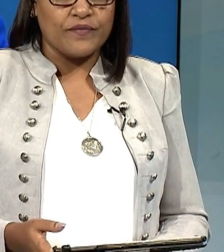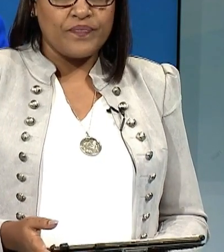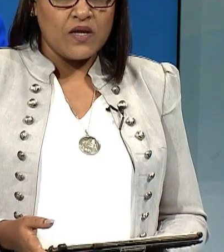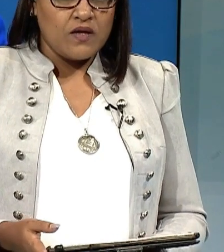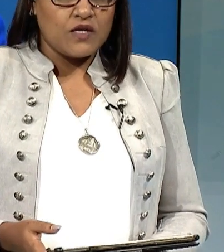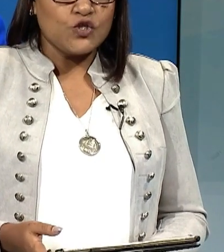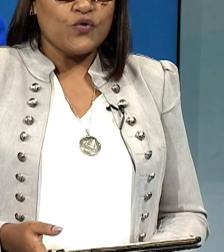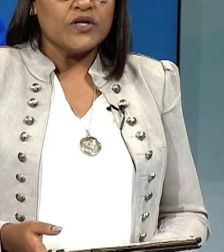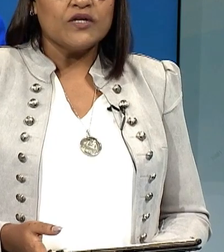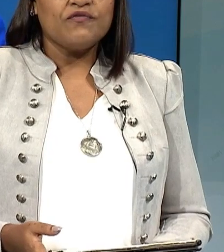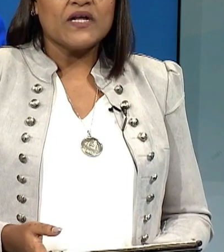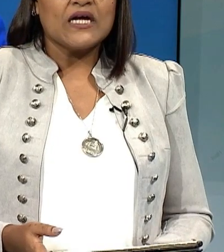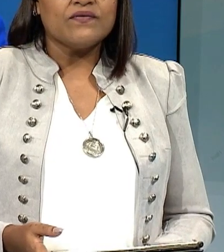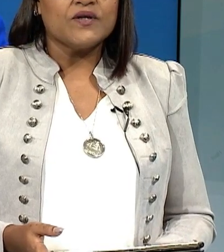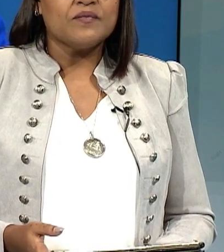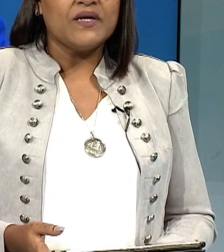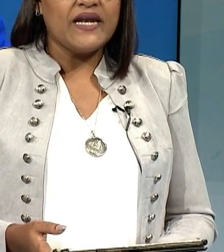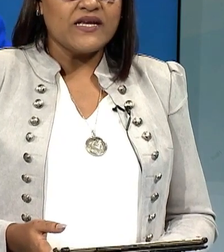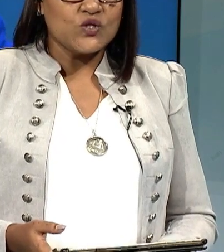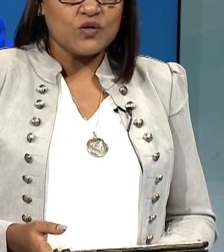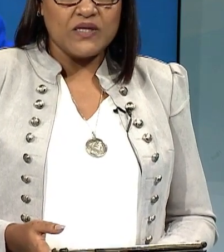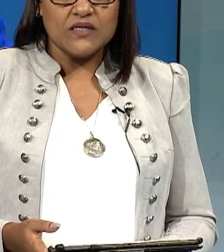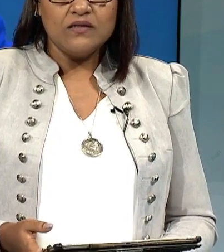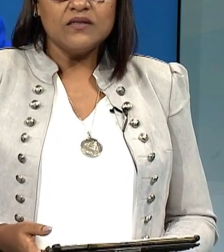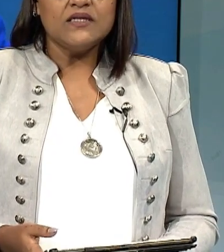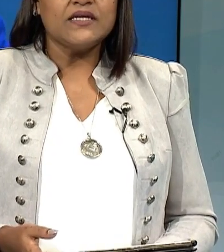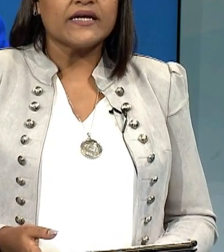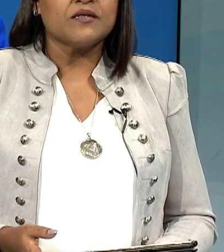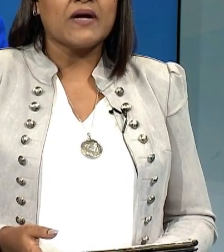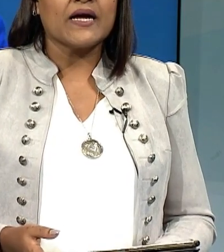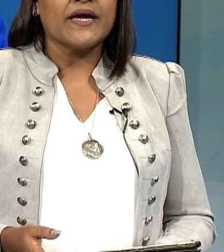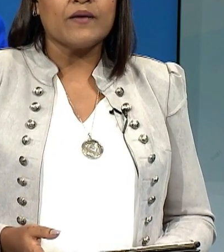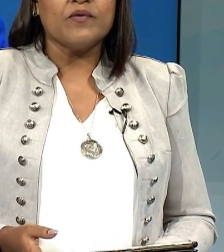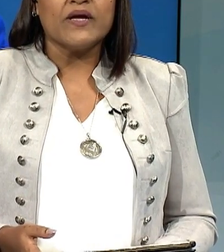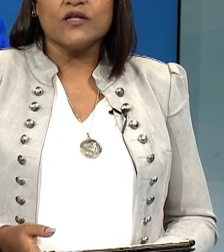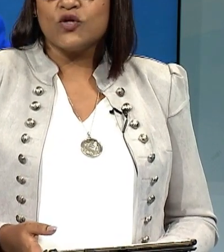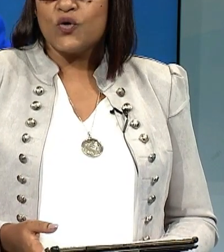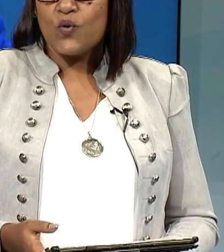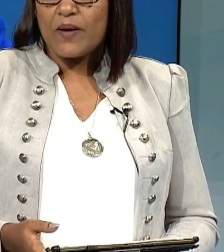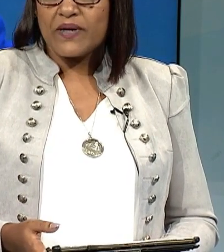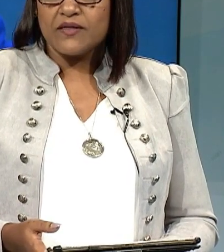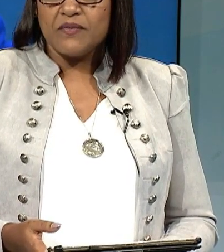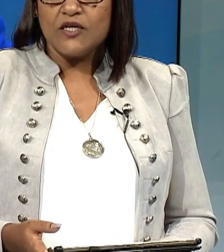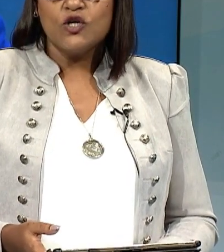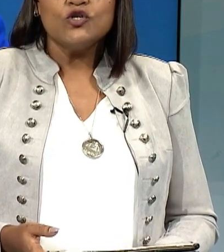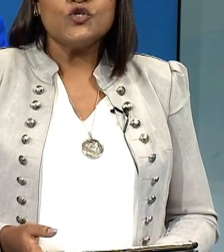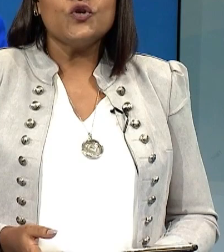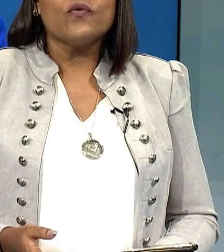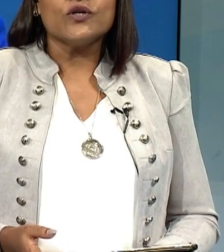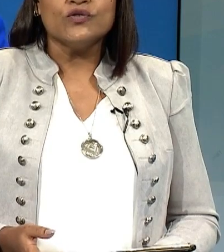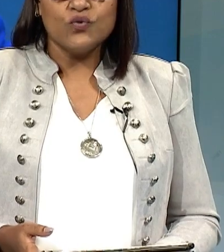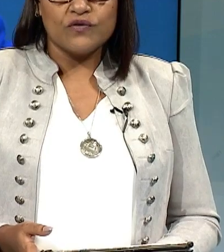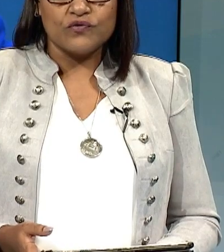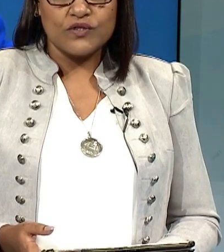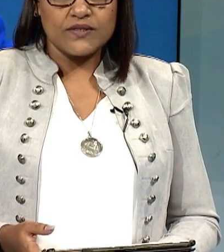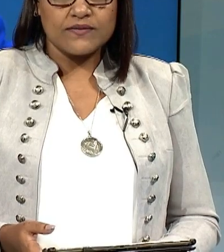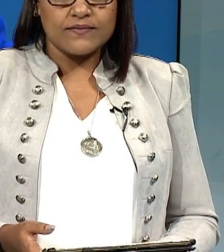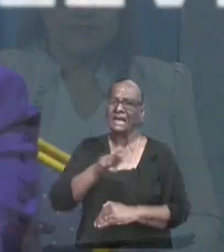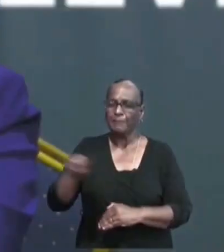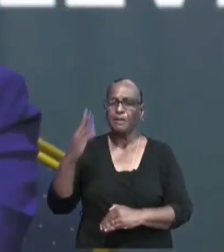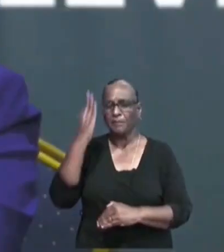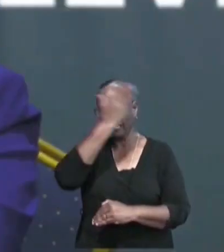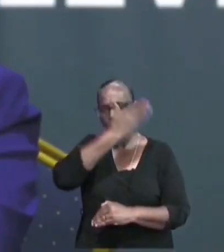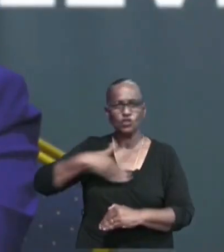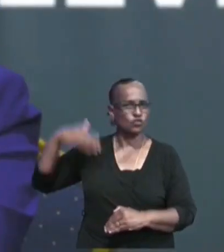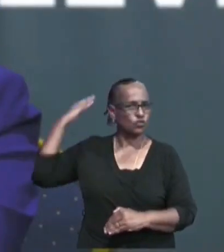zal worden. Deskundigen van andere beleidsgebieden die direct te maken hebben met de coronapandemie zullen worden toegevoegd.